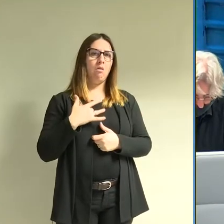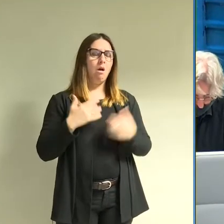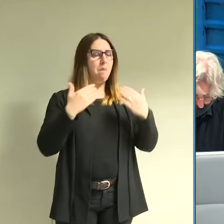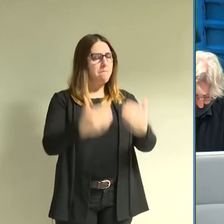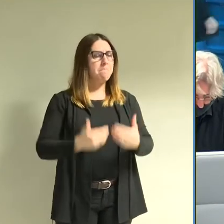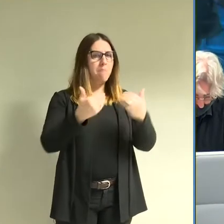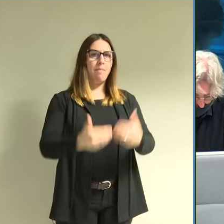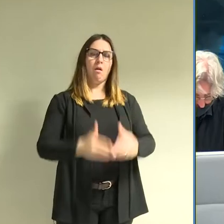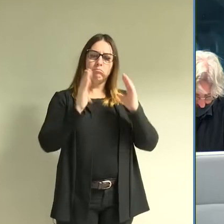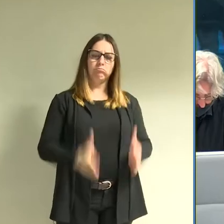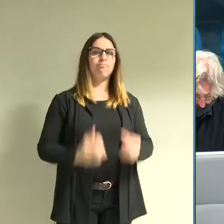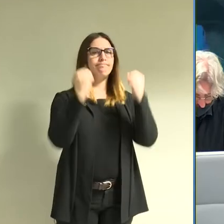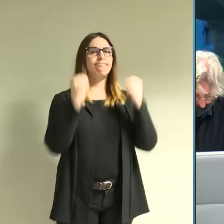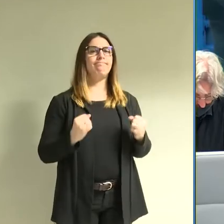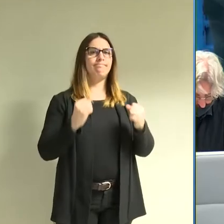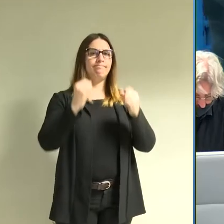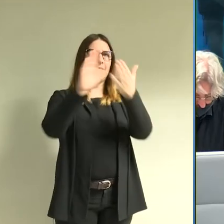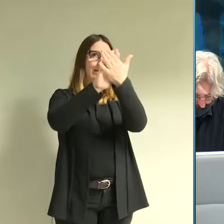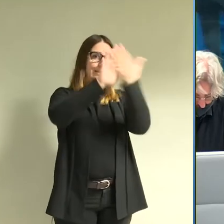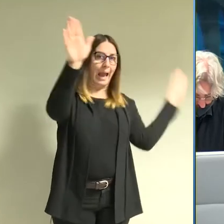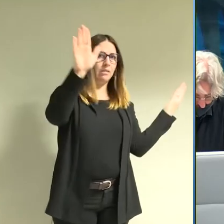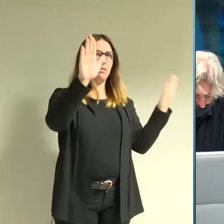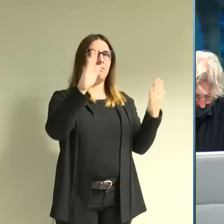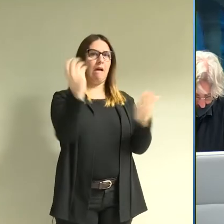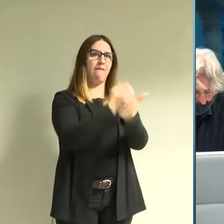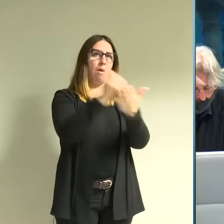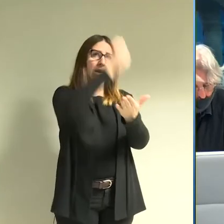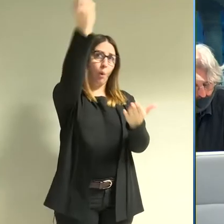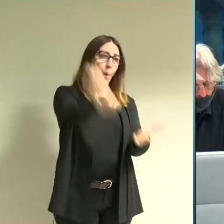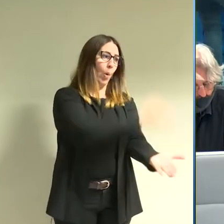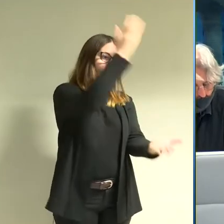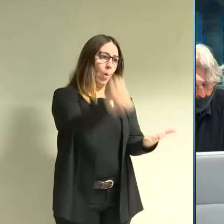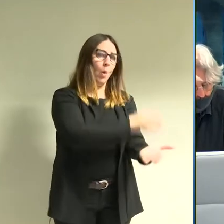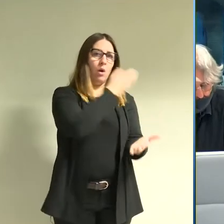avec une information donc direct sur sur ces évolutions